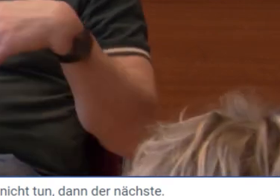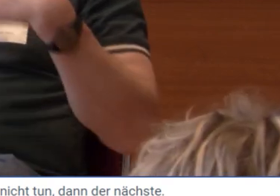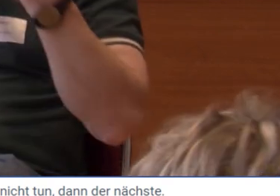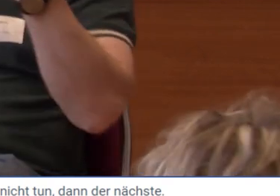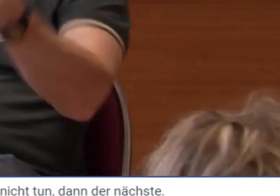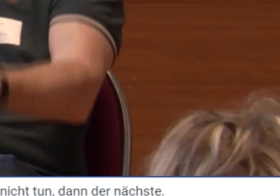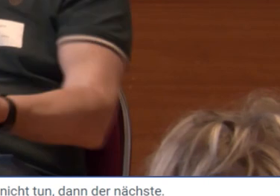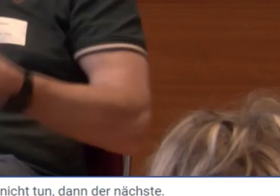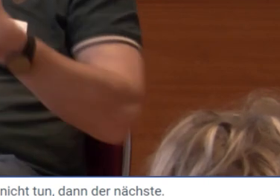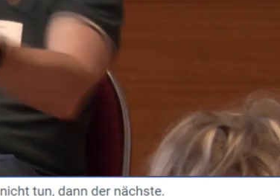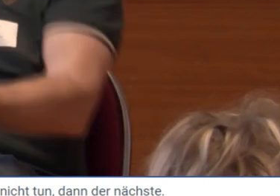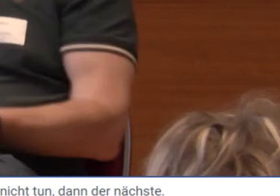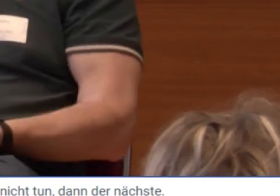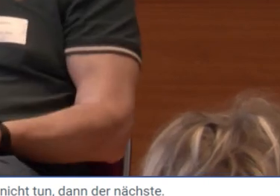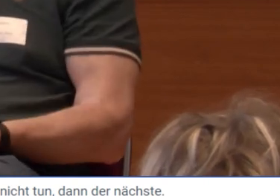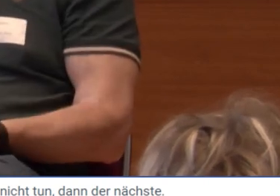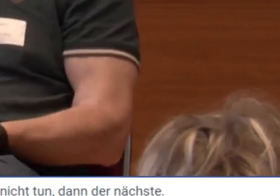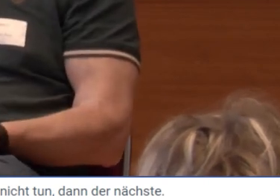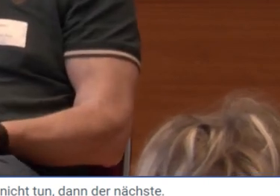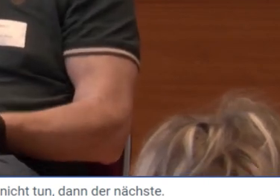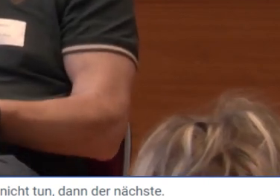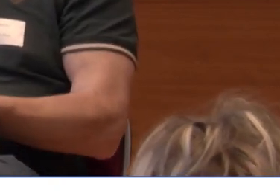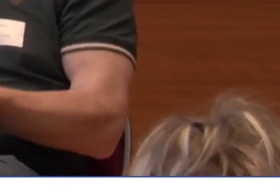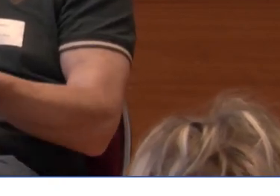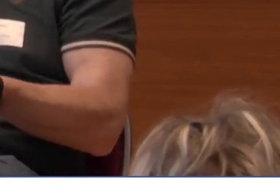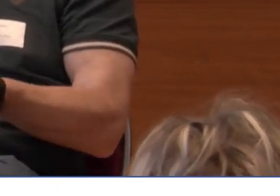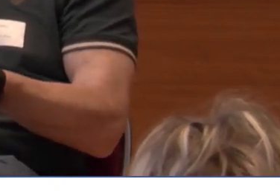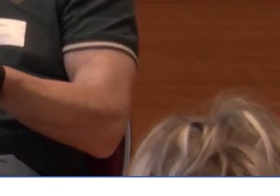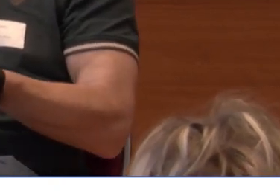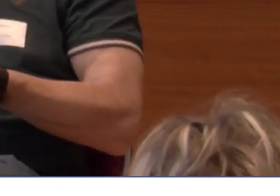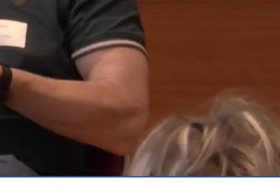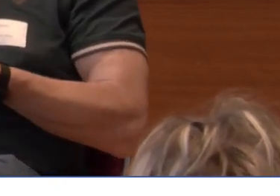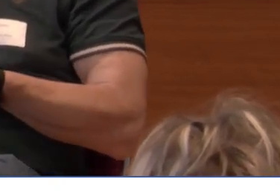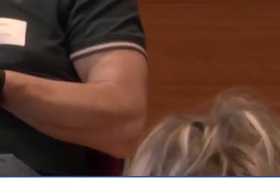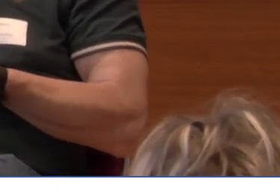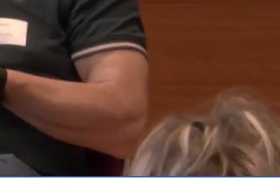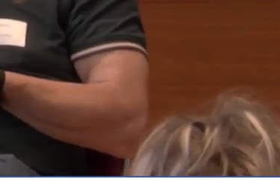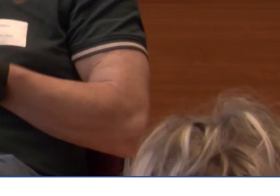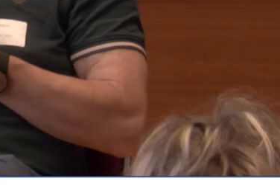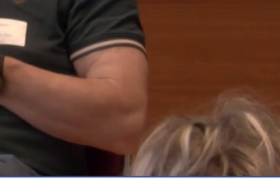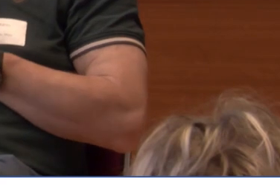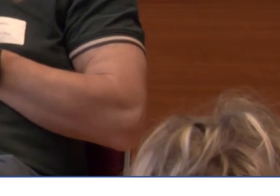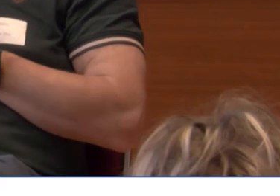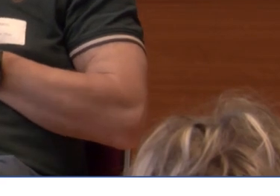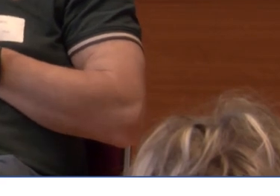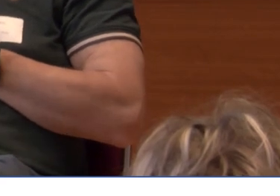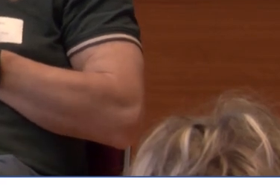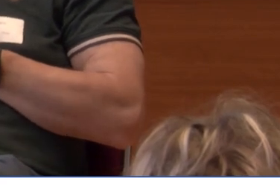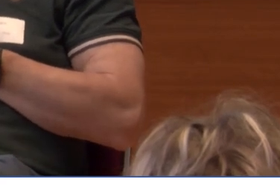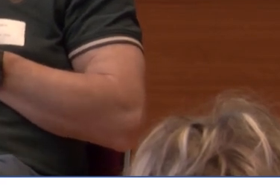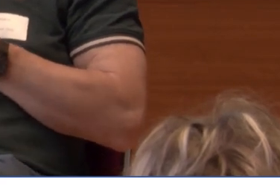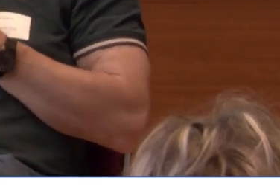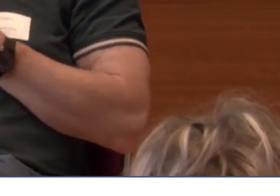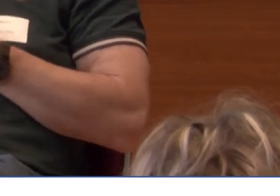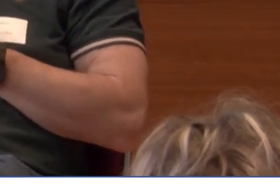diese sagen Leistung erbringen in der Praxis entsteht manchmal der Eindruck man bringt eine Dienstleistung